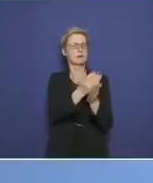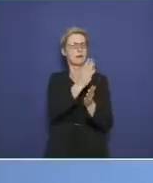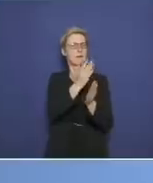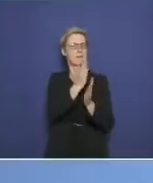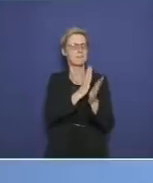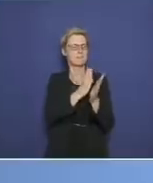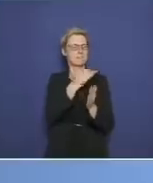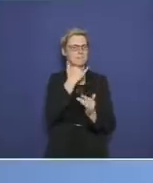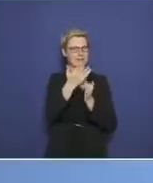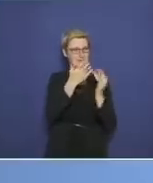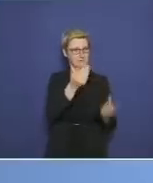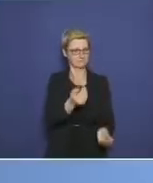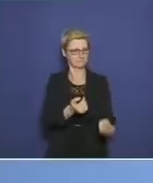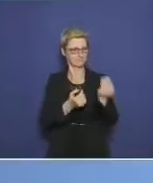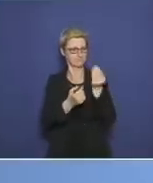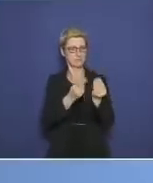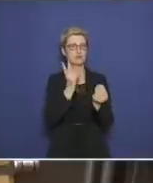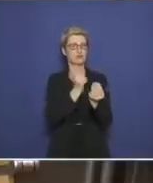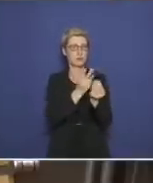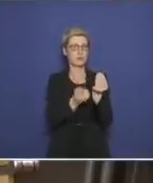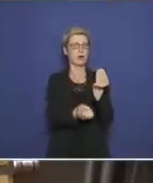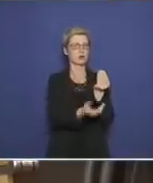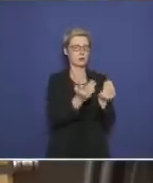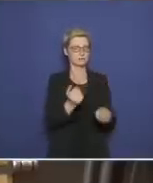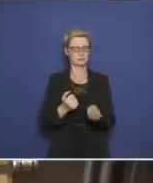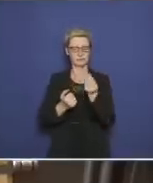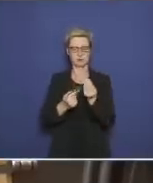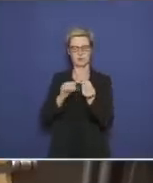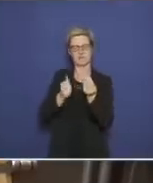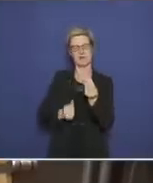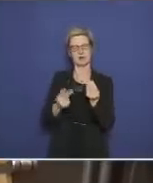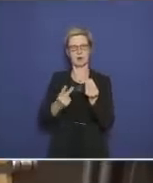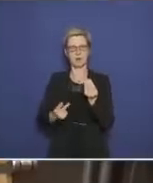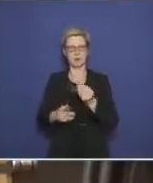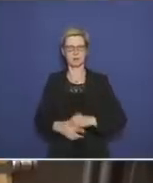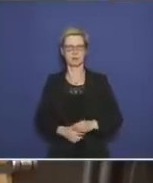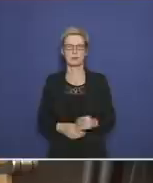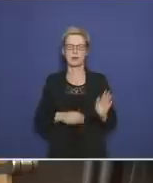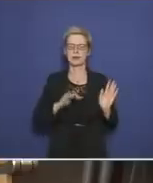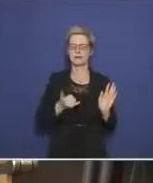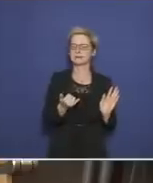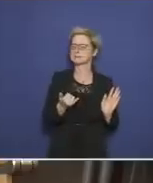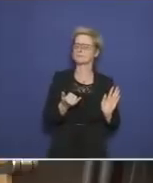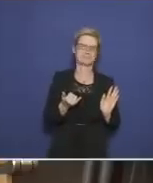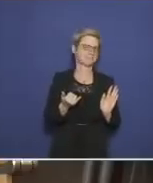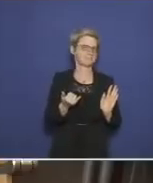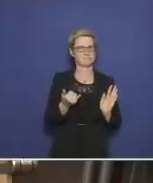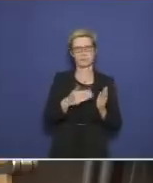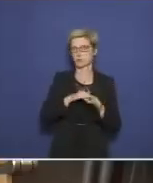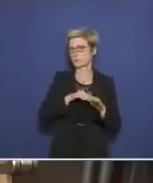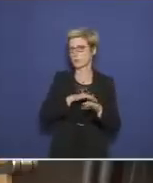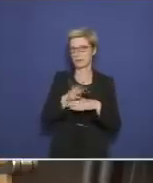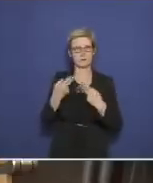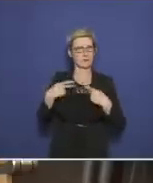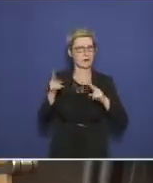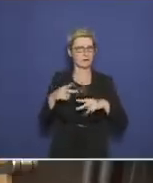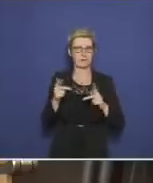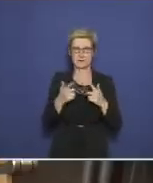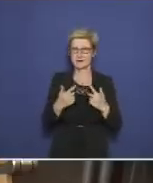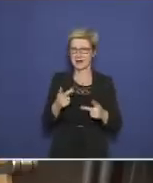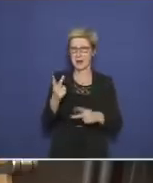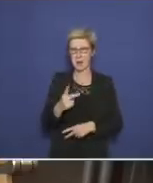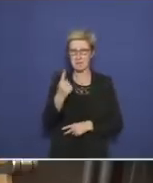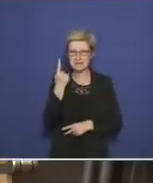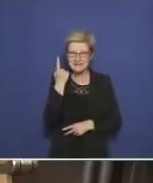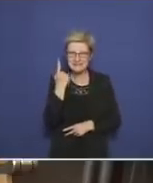vorgelegt und auch aktualisiert wird. Das war keine Antwort auf die Frage, ob das Bundesinnenministerium, die Bundesregierung